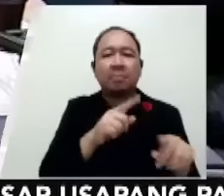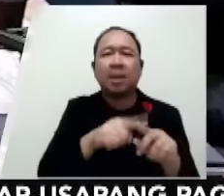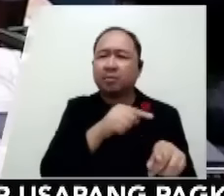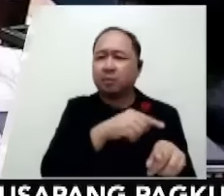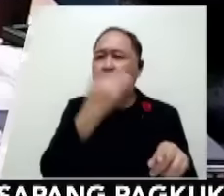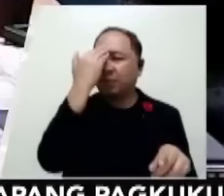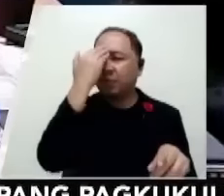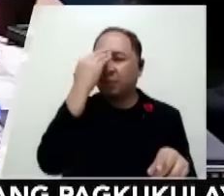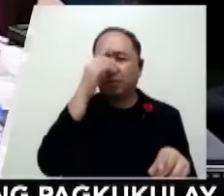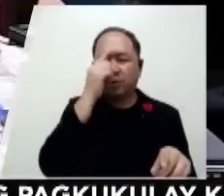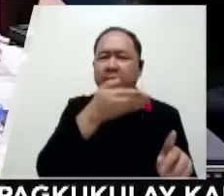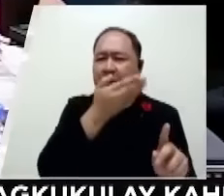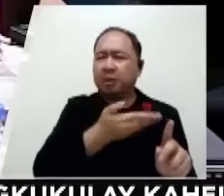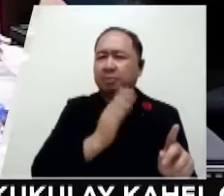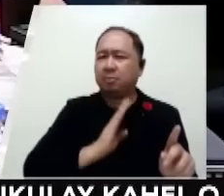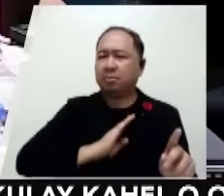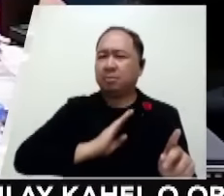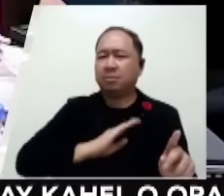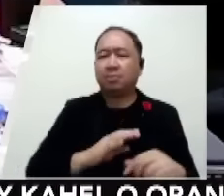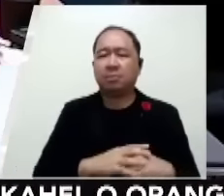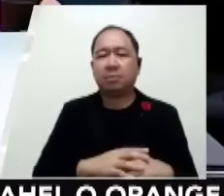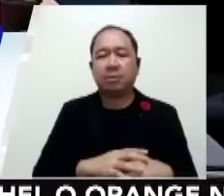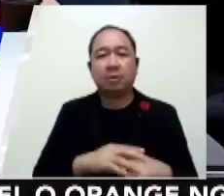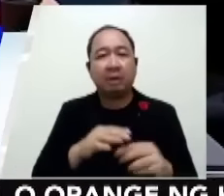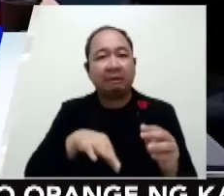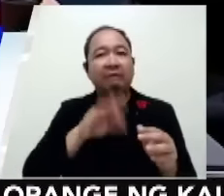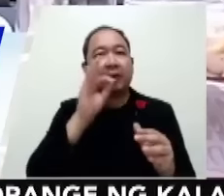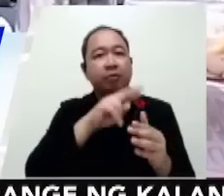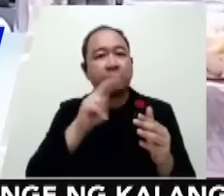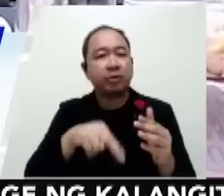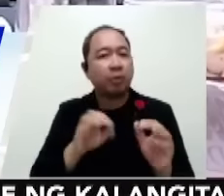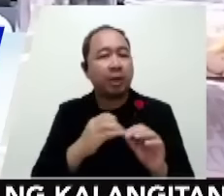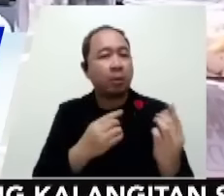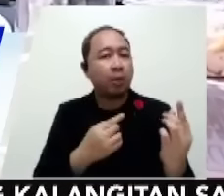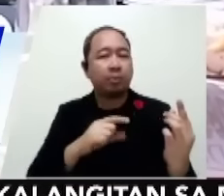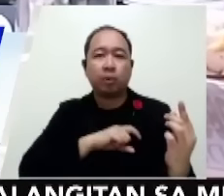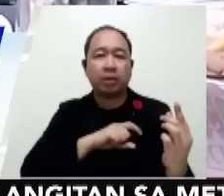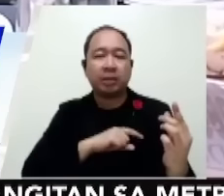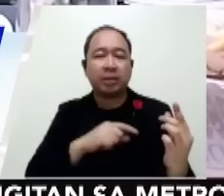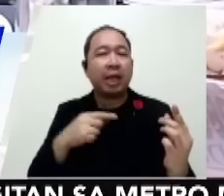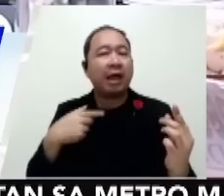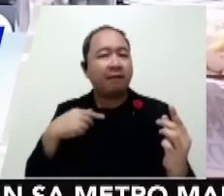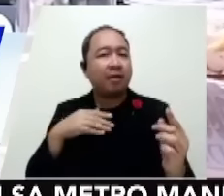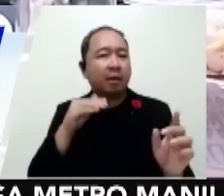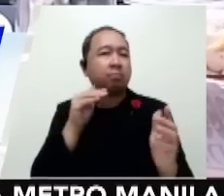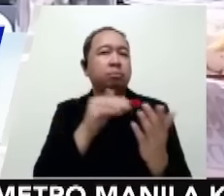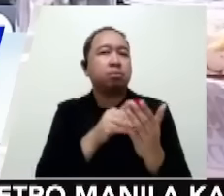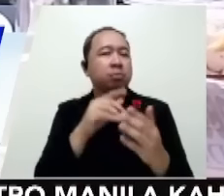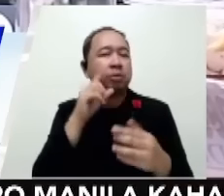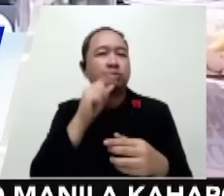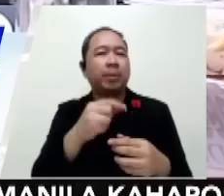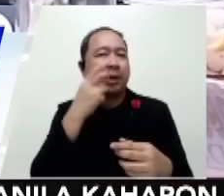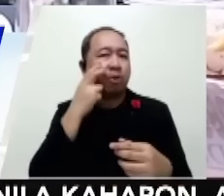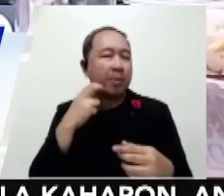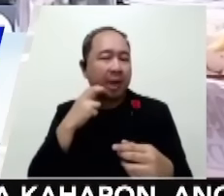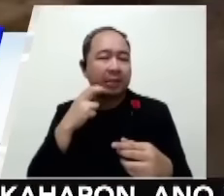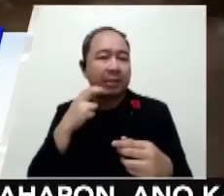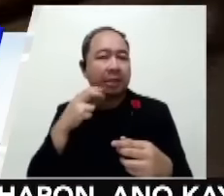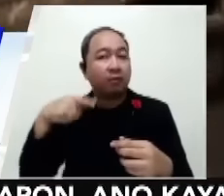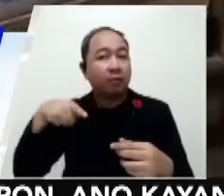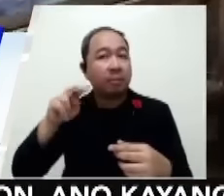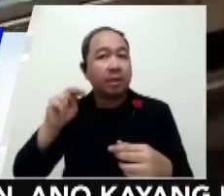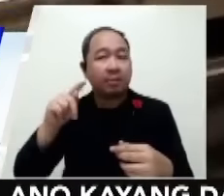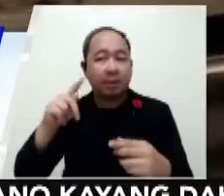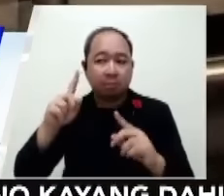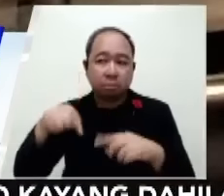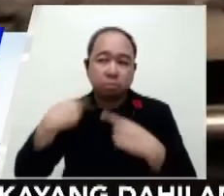ito. Lumabas din sa pagdinig na wala ni isang pulis ang sinampahan ng PNP ng kasong kriminal sa mahigit 6,000 drug suspect na